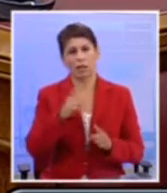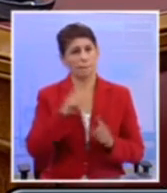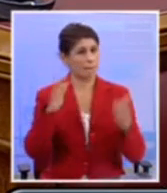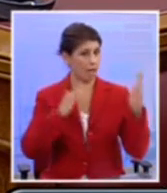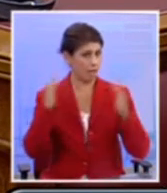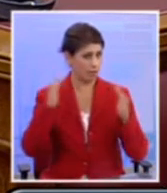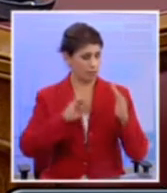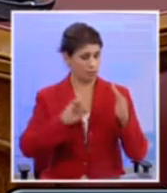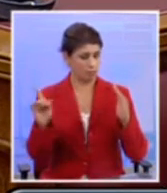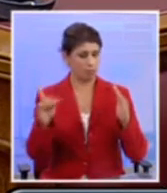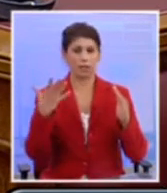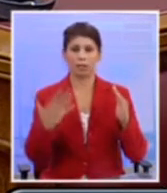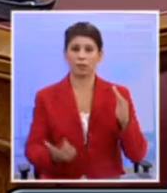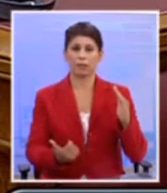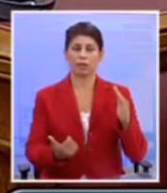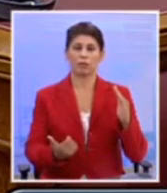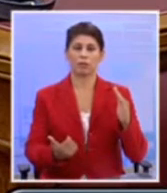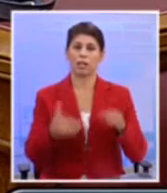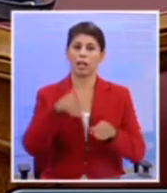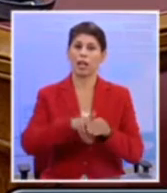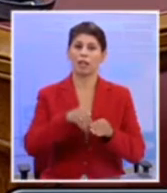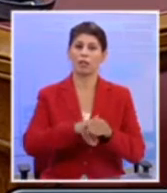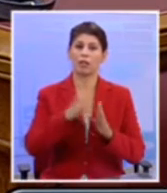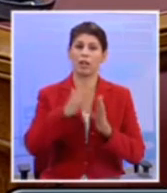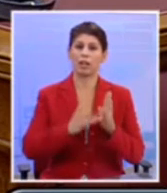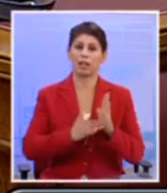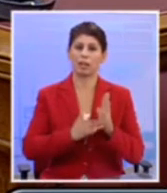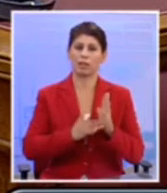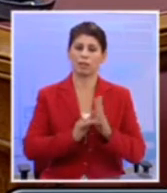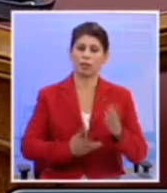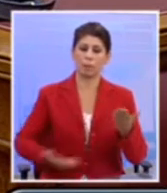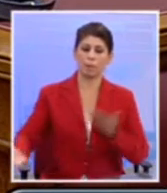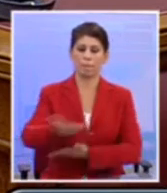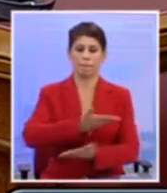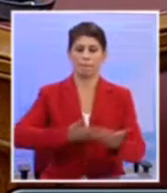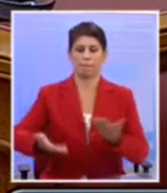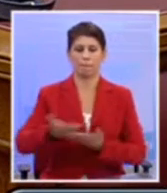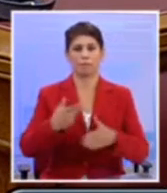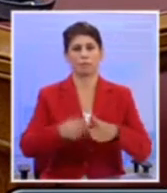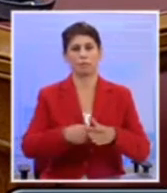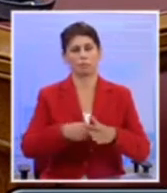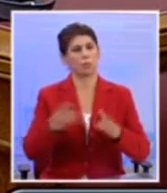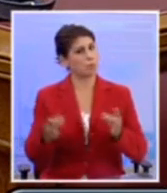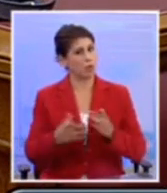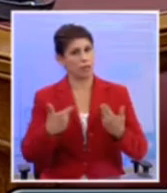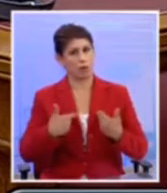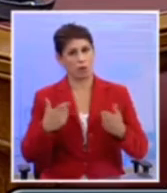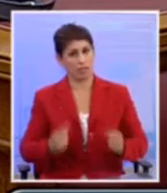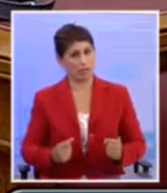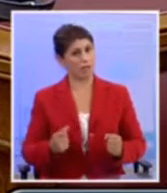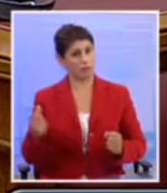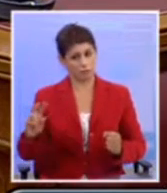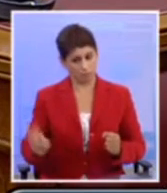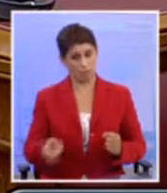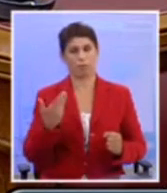αμφισβητηθούν, σε κάποια εσωτερικά έγγραφα που κυκλοφορούν μόνο στις τράπεζες, τα οποία έτυχε εγώ λόγω της θέσεως μου να